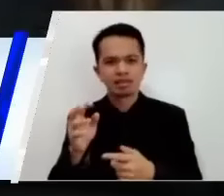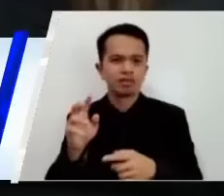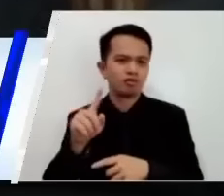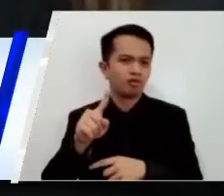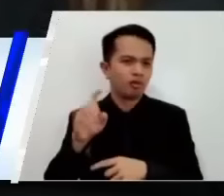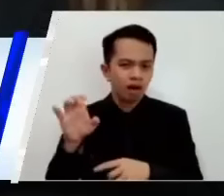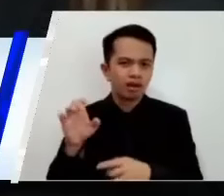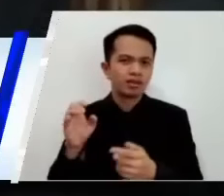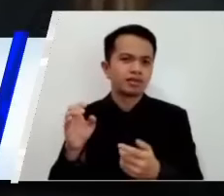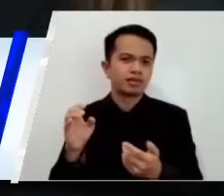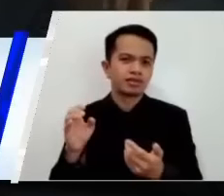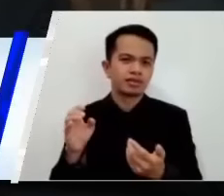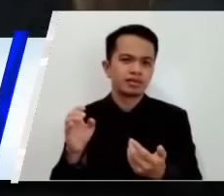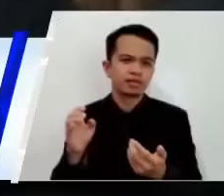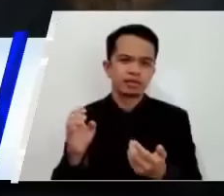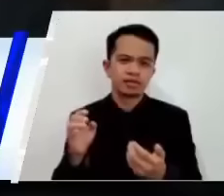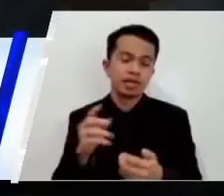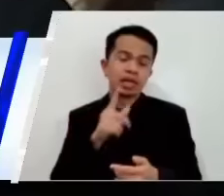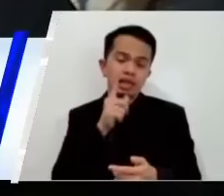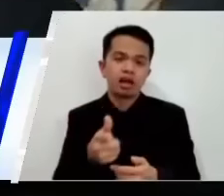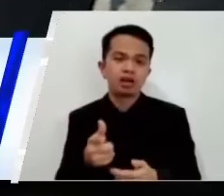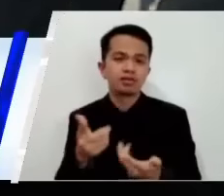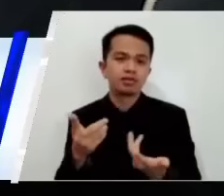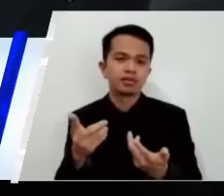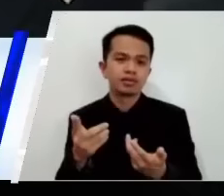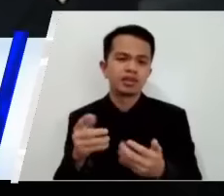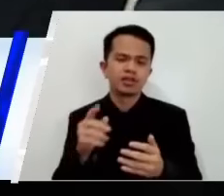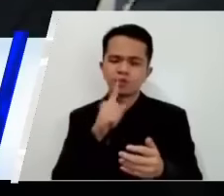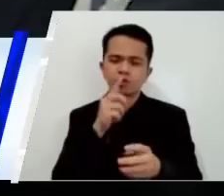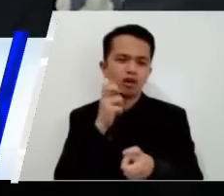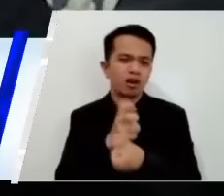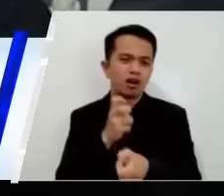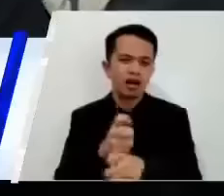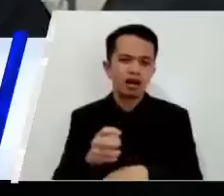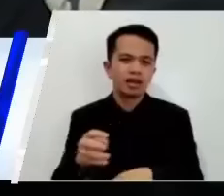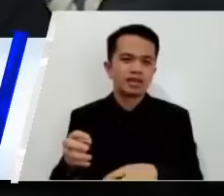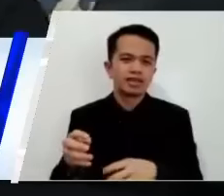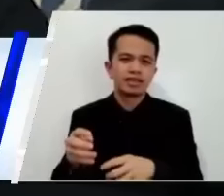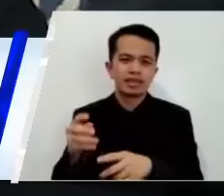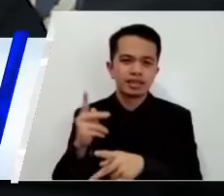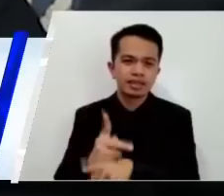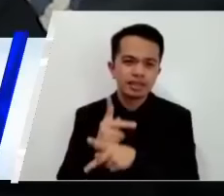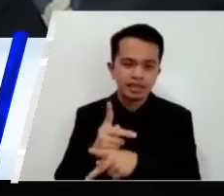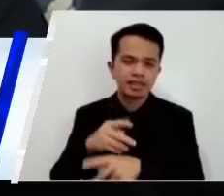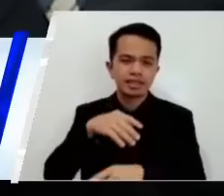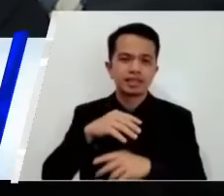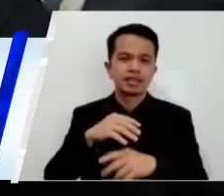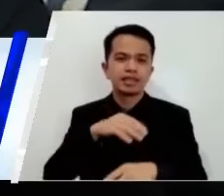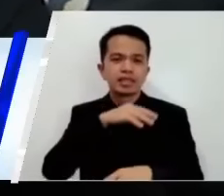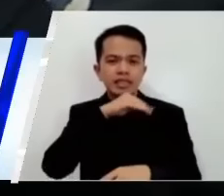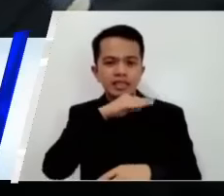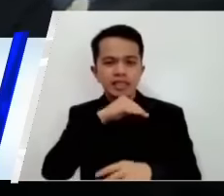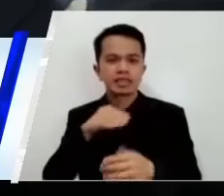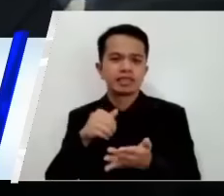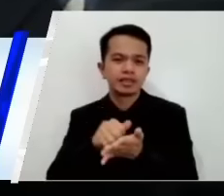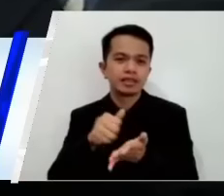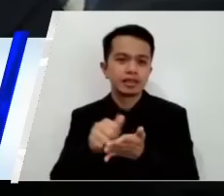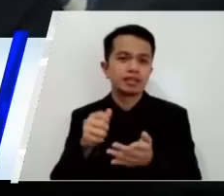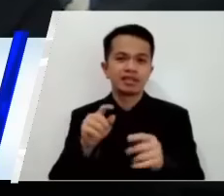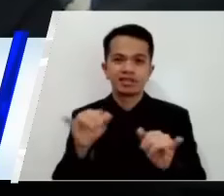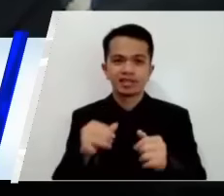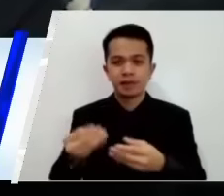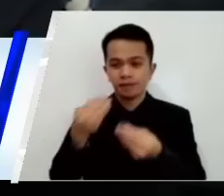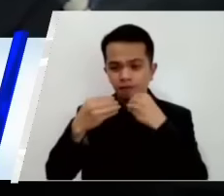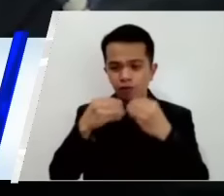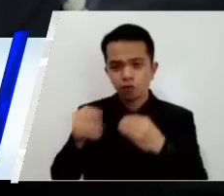maswerte na, no? Napakahirap. Dahil ano pa, mahal pa yung feeds. So siyempre, ang chances are, yung mga farmers, kahit na